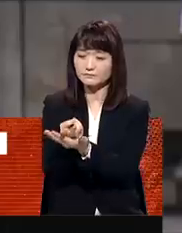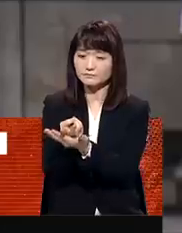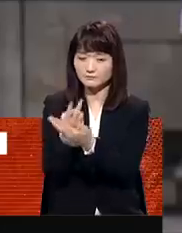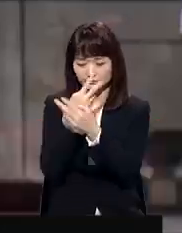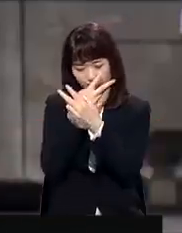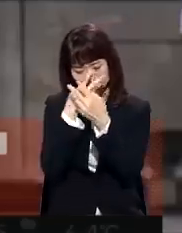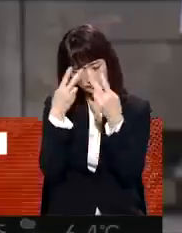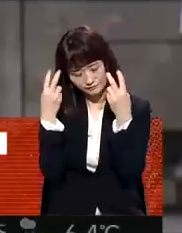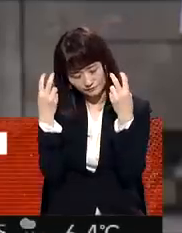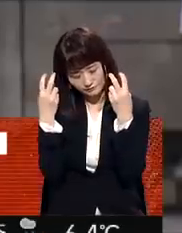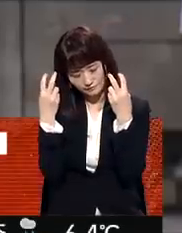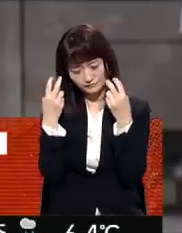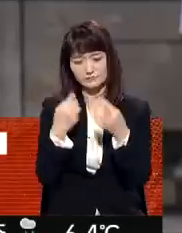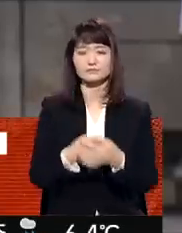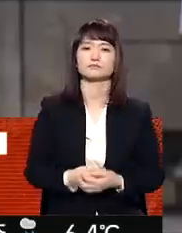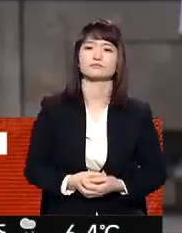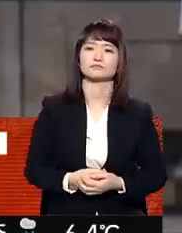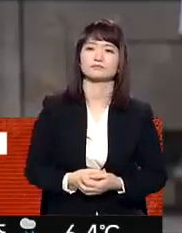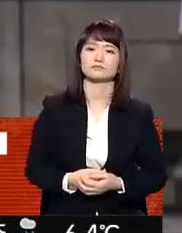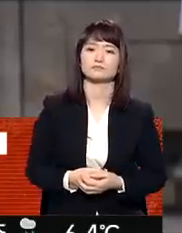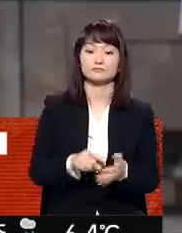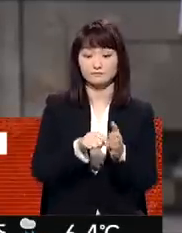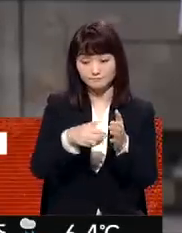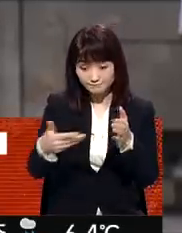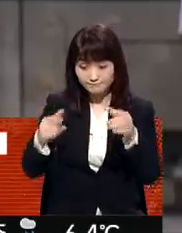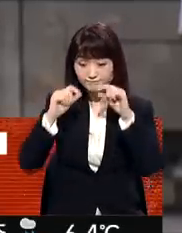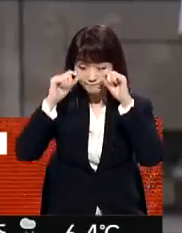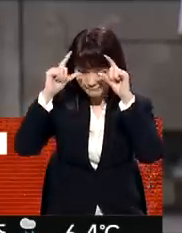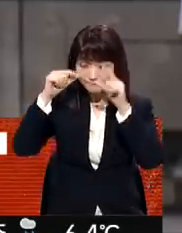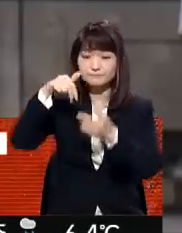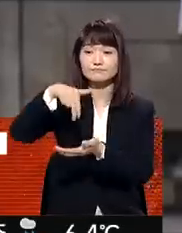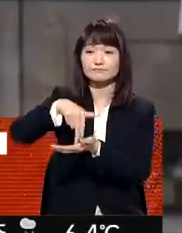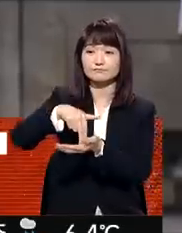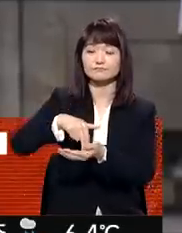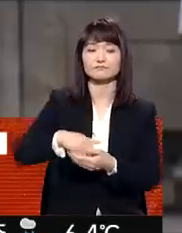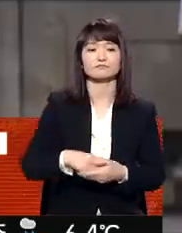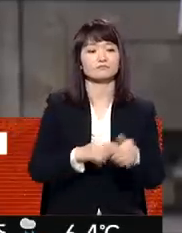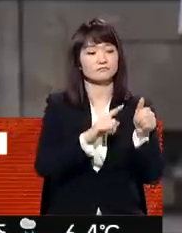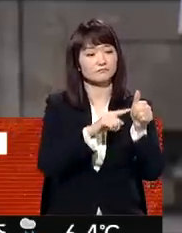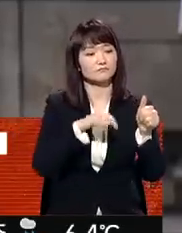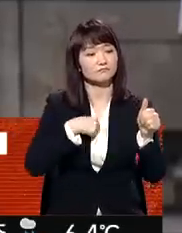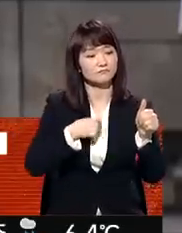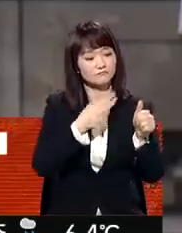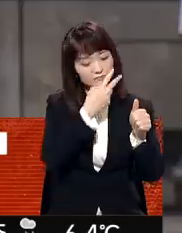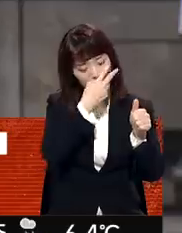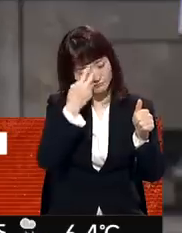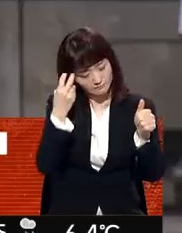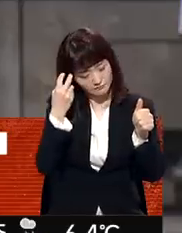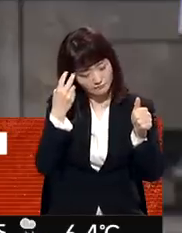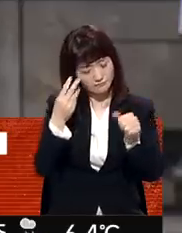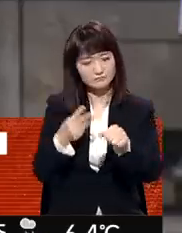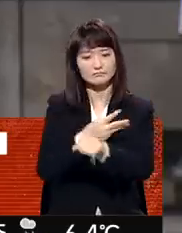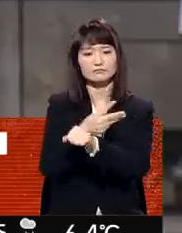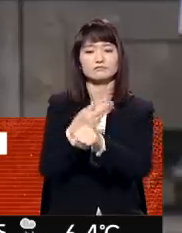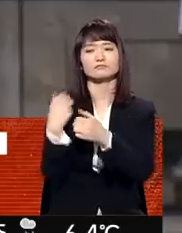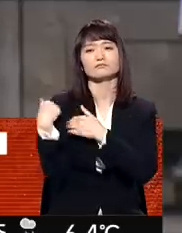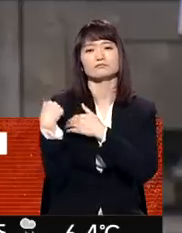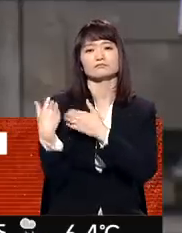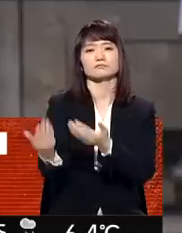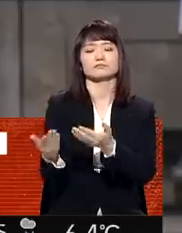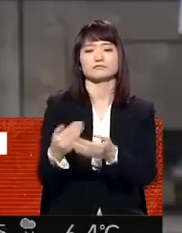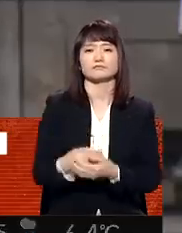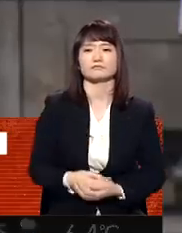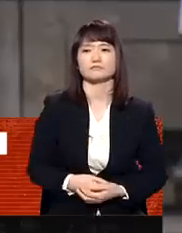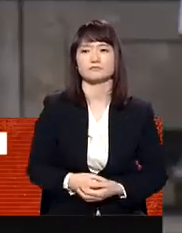자는 것 같아 가지고 아 조금 지나면 깨게쳐서 자기도 잠을 청했다고 하는데 3시간 동안 이게 방치한 거예요 쉽게 얘기해서